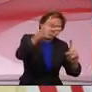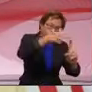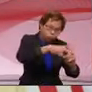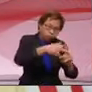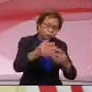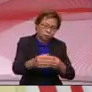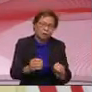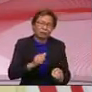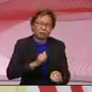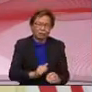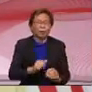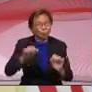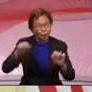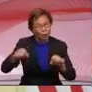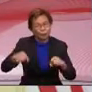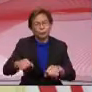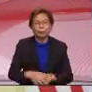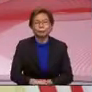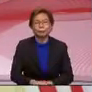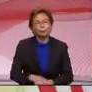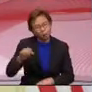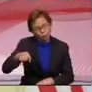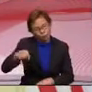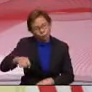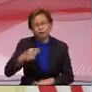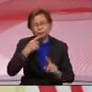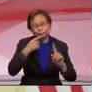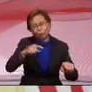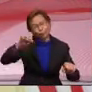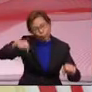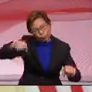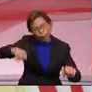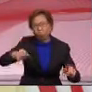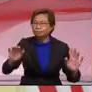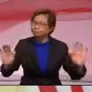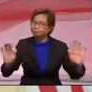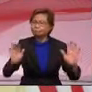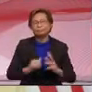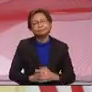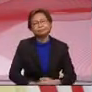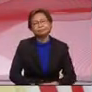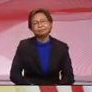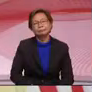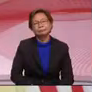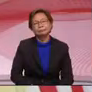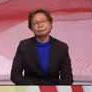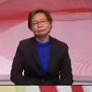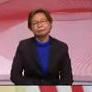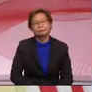pejabat agama lah. Ya, boleh. Boleh ya. Jawapannya boleh. Itu je.